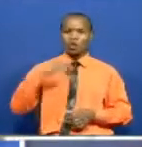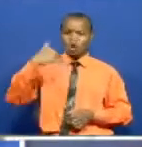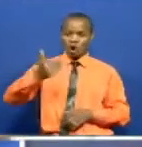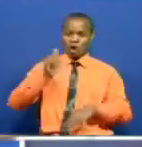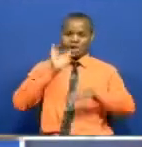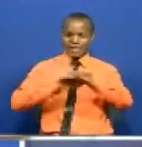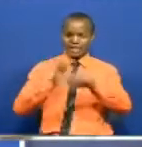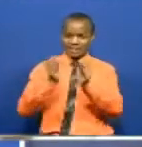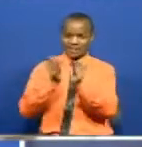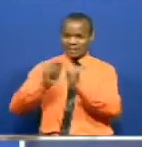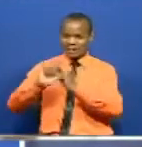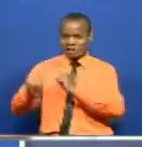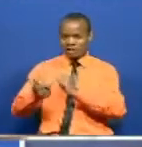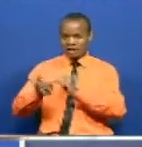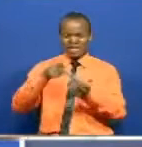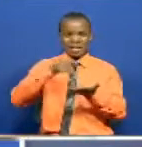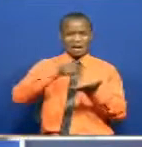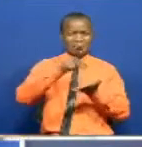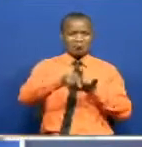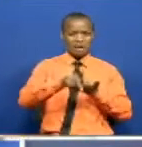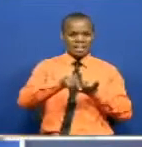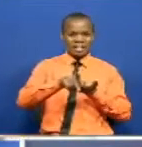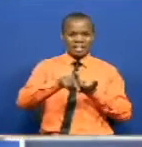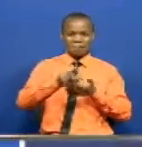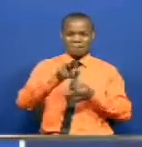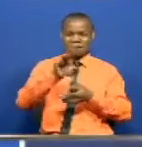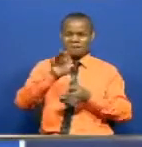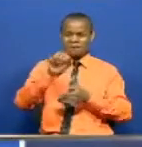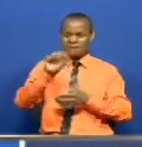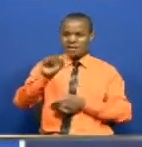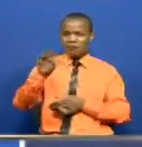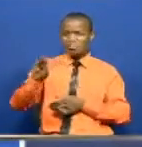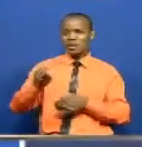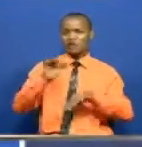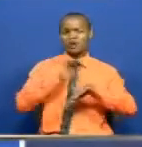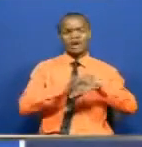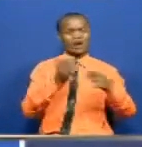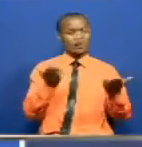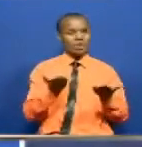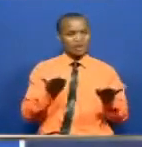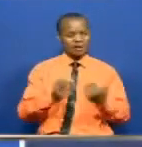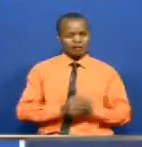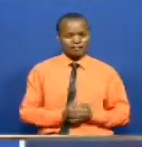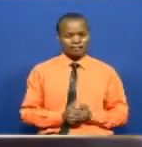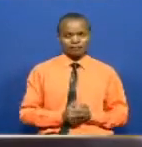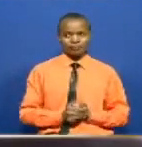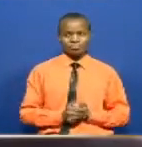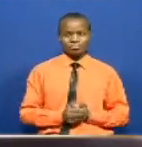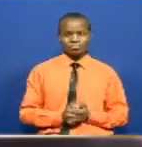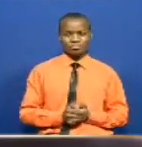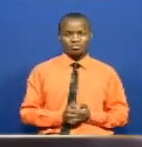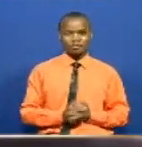1010 alete milioni 5. For Channel 1 News, I'm Serafina Robbie.